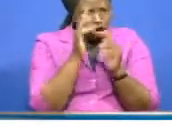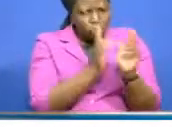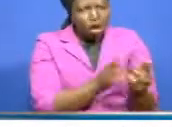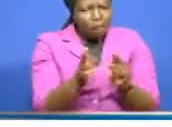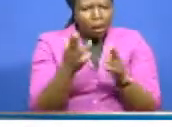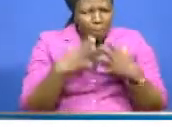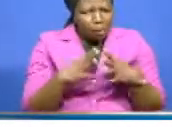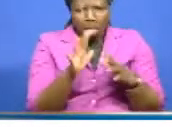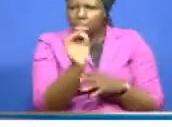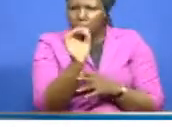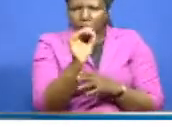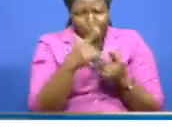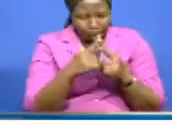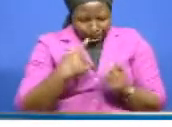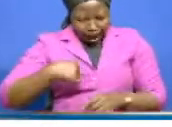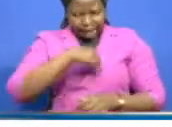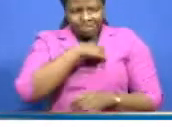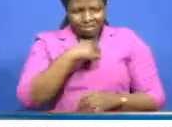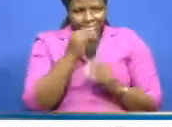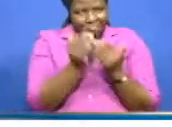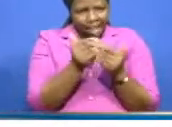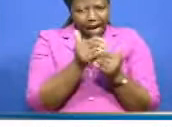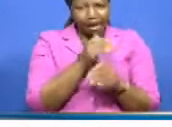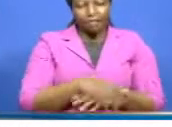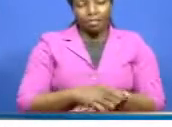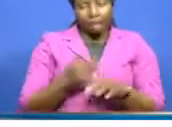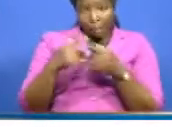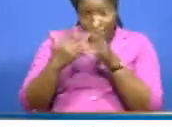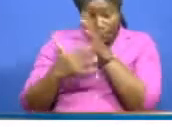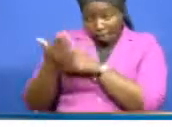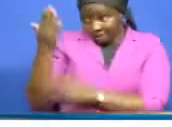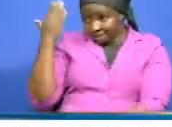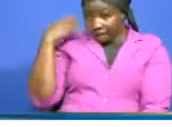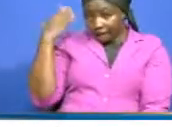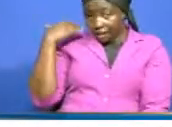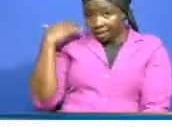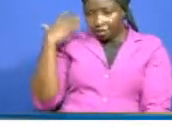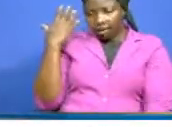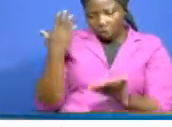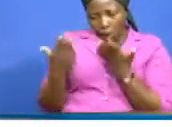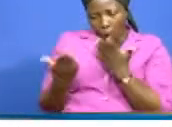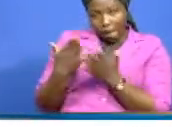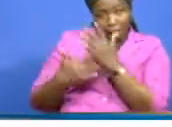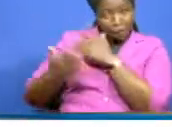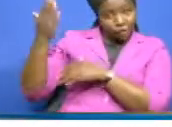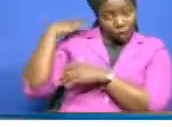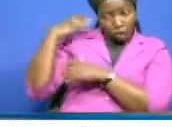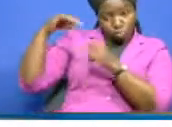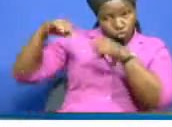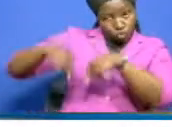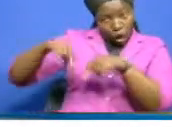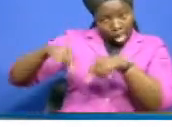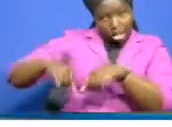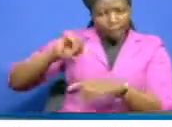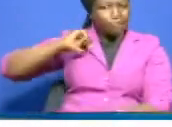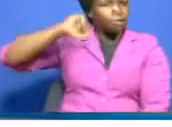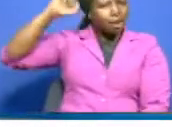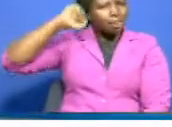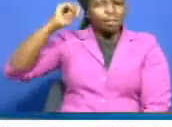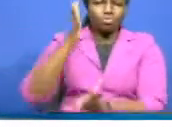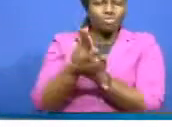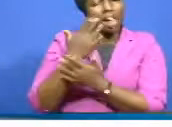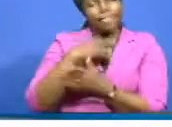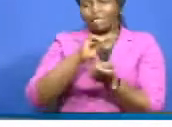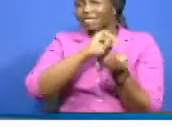kama wananchi. Lakini kulingana na hapo kitambo kidogo na saizi, siasa ya hii nchi imebadilika sana.